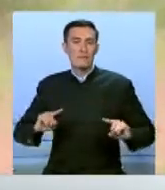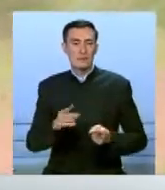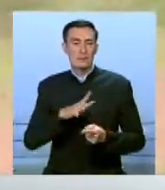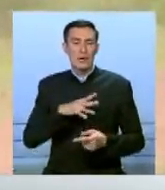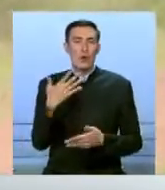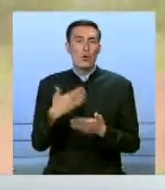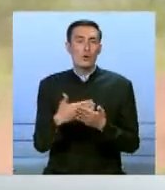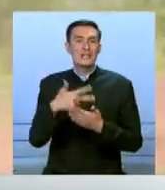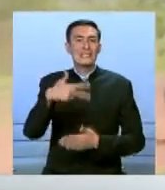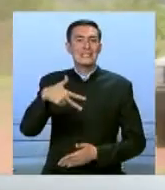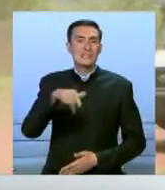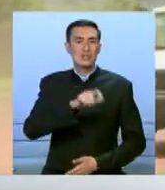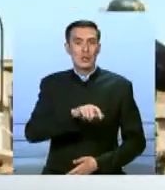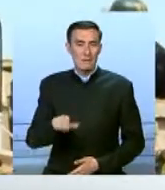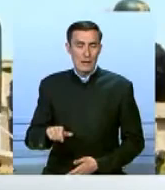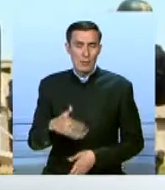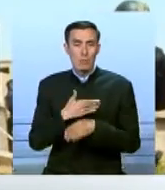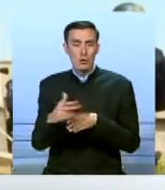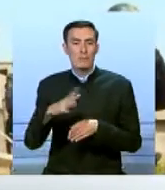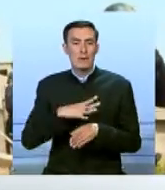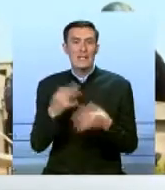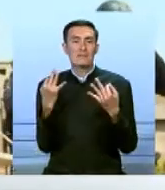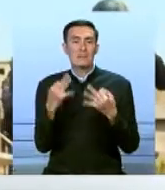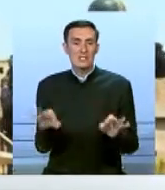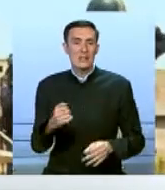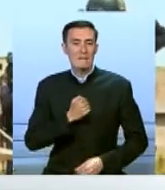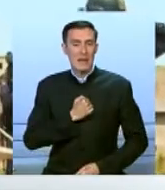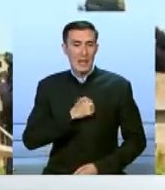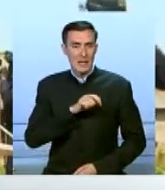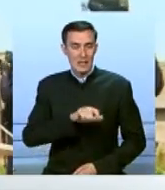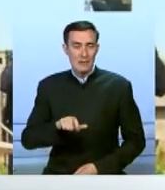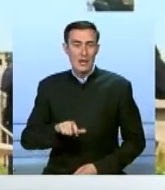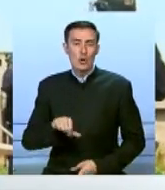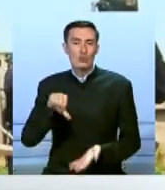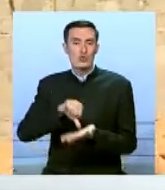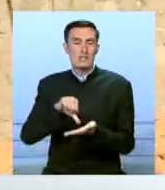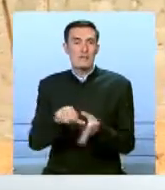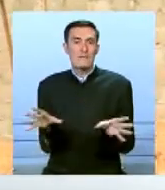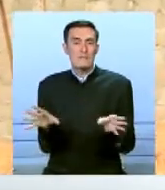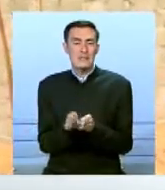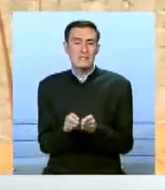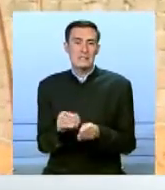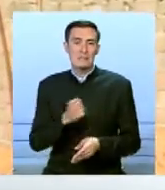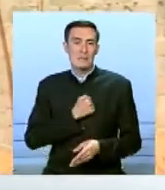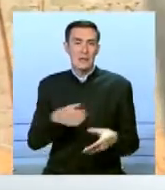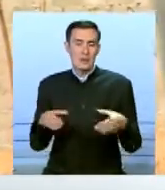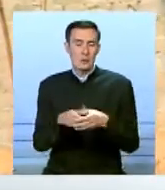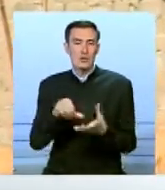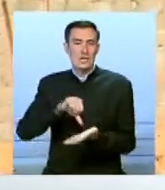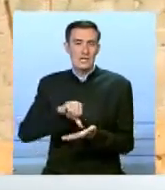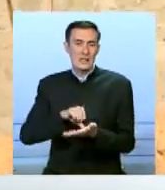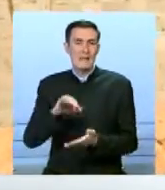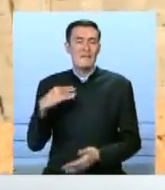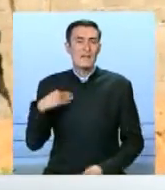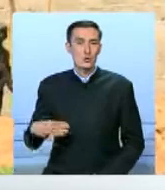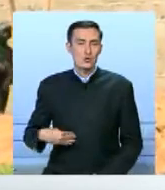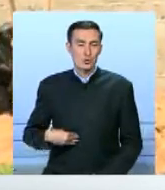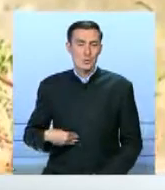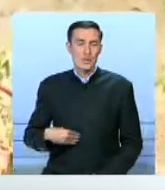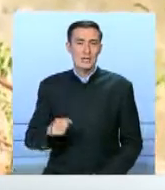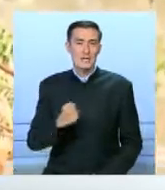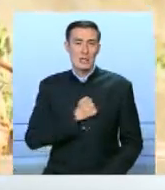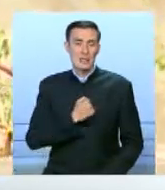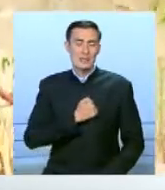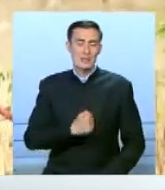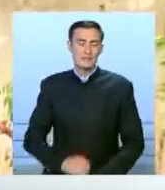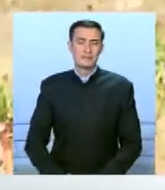заложники около 30 человек. Позже они были освобождены военными. В спецоперации вместе со спецназом Мали принимали участие их французские